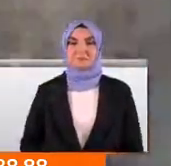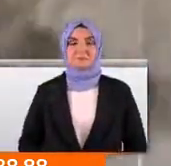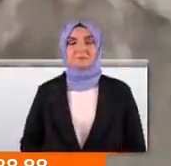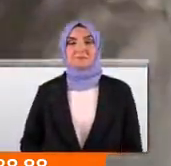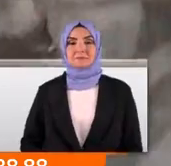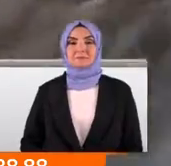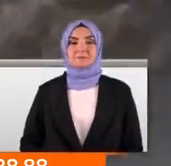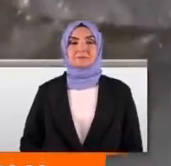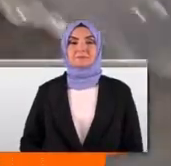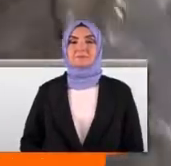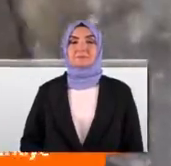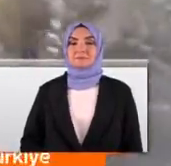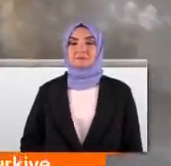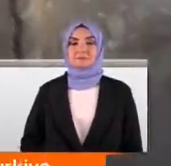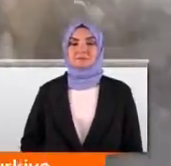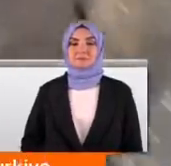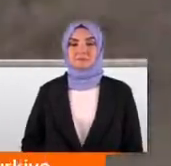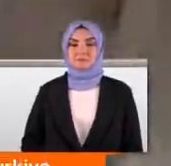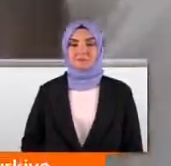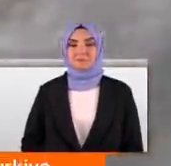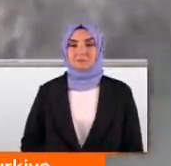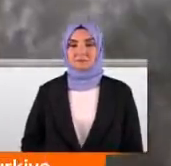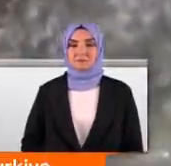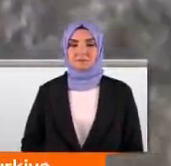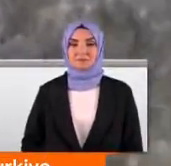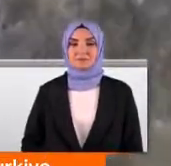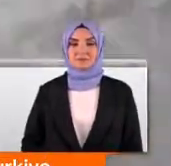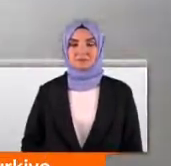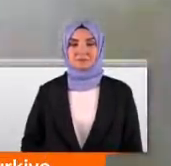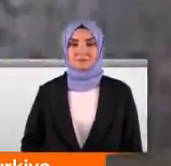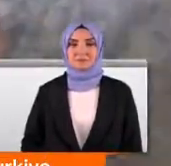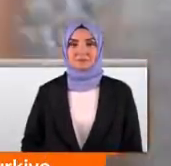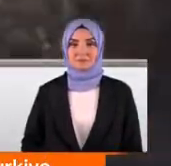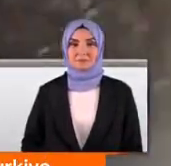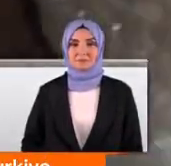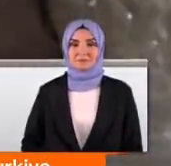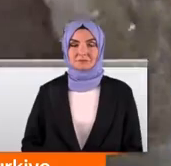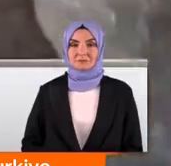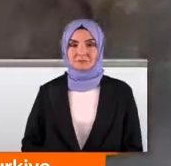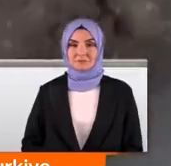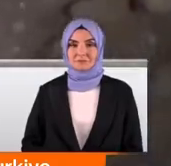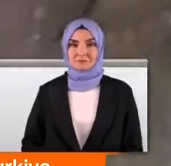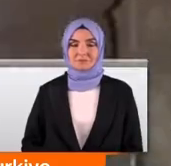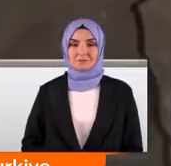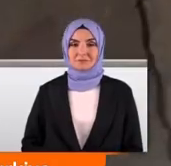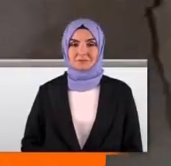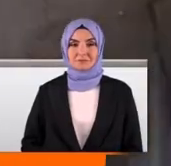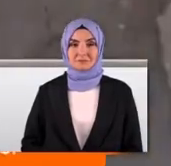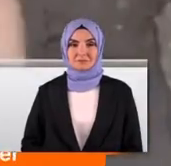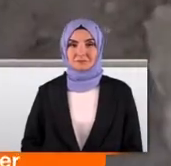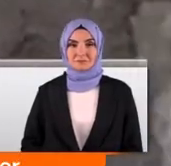Burası Üsküdar'a gider gidiyor arkadaşlar. İlk tuzak burası. Definecilerin tahribine uğramış. Şurada bir kapak olması